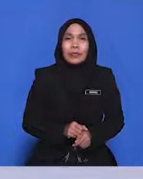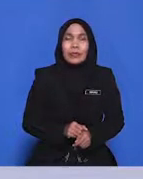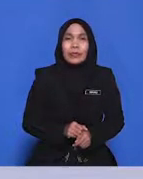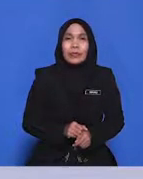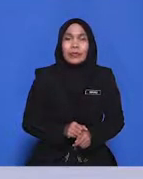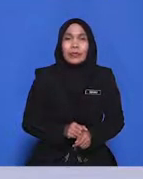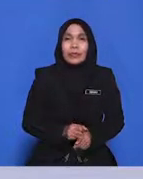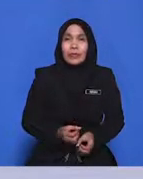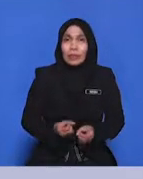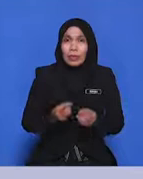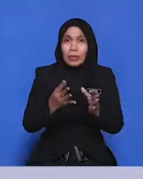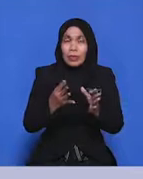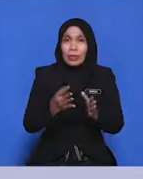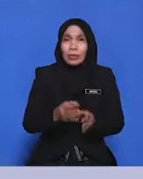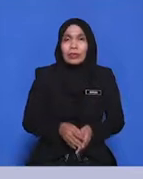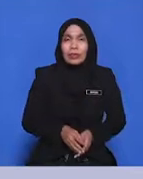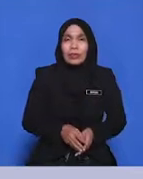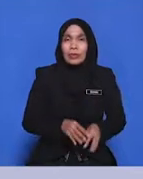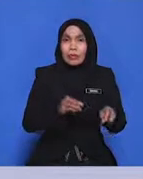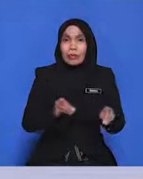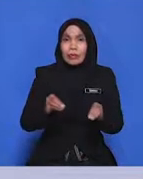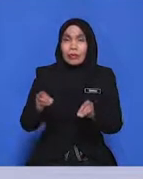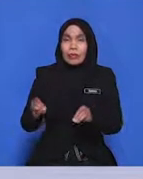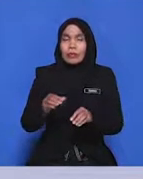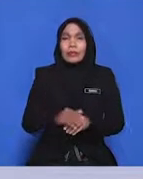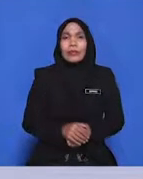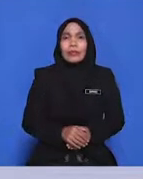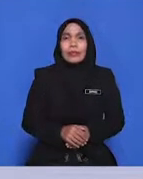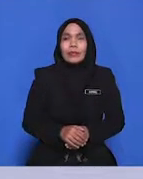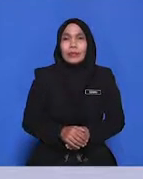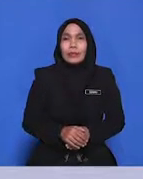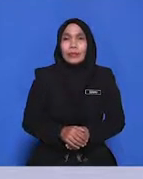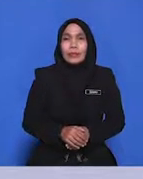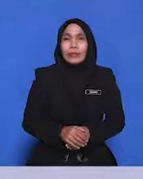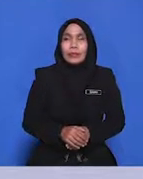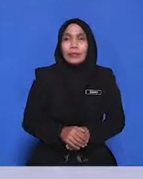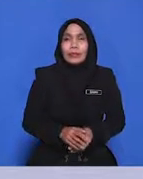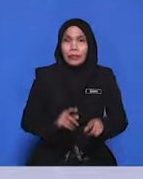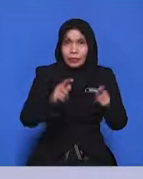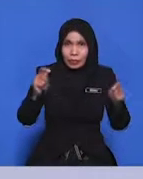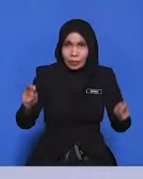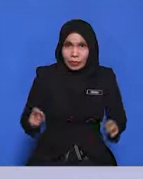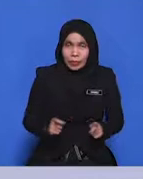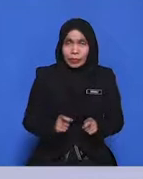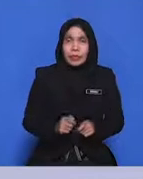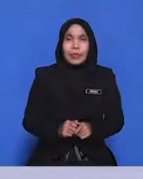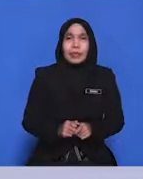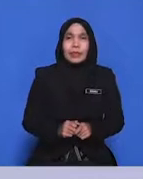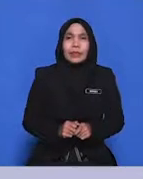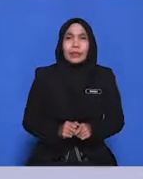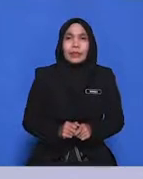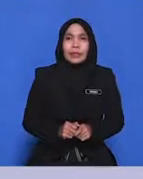Al-Afghani banyak merantau untuk menyebarkan idea Islam. Tempat-tempat yang beliau kunjungi